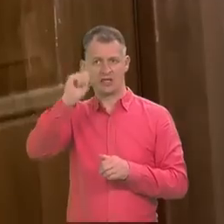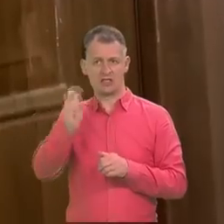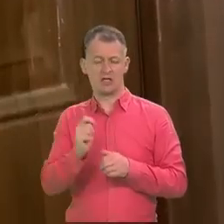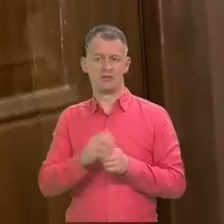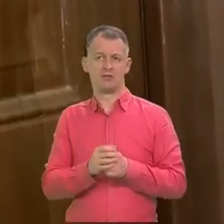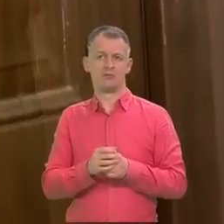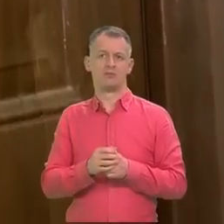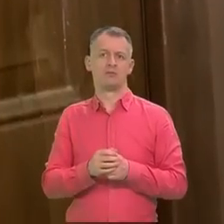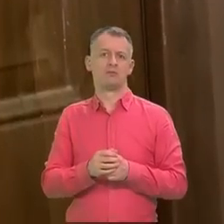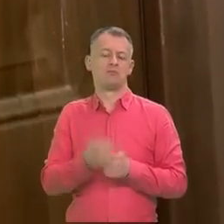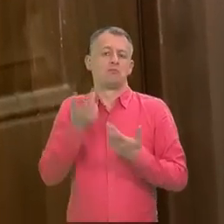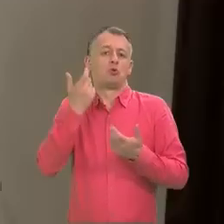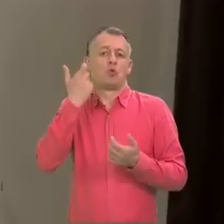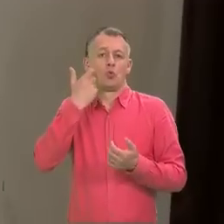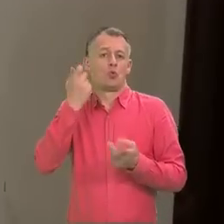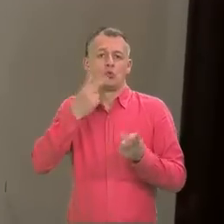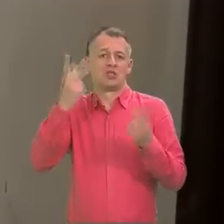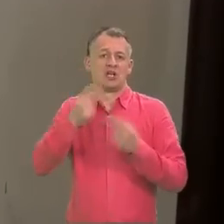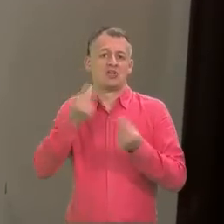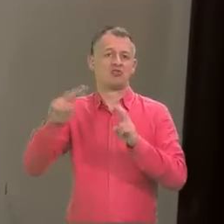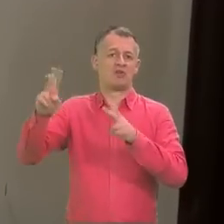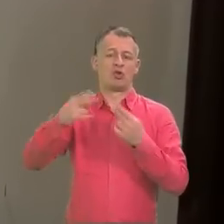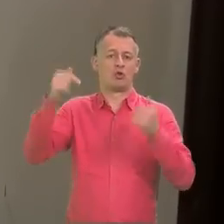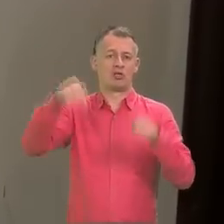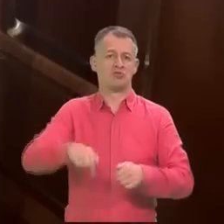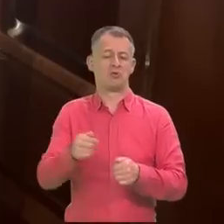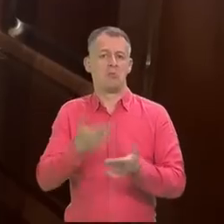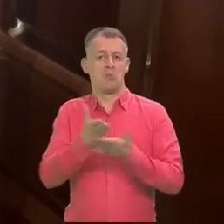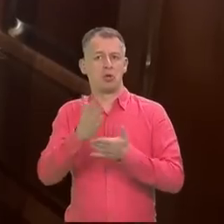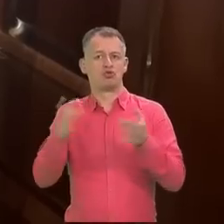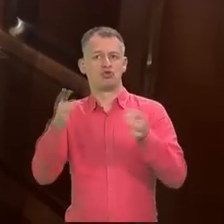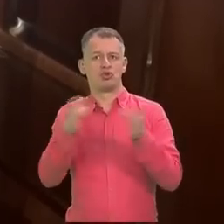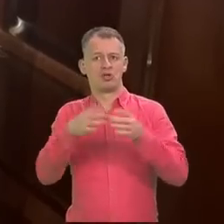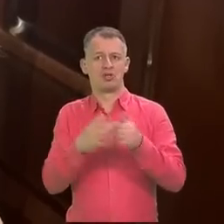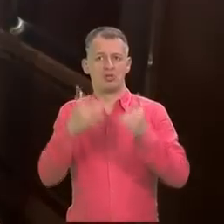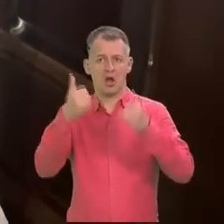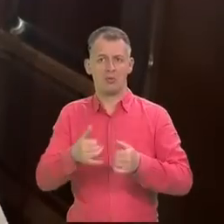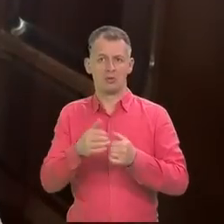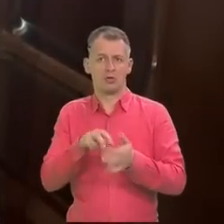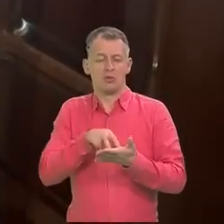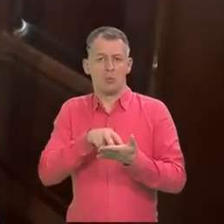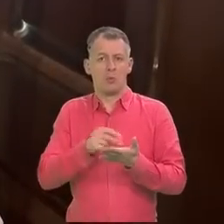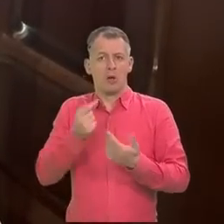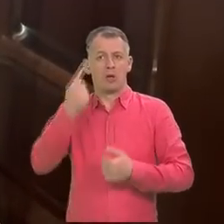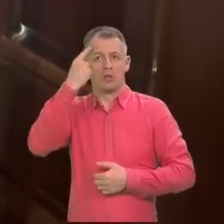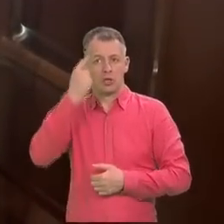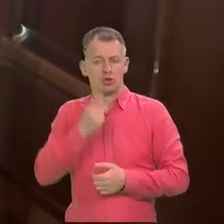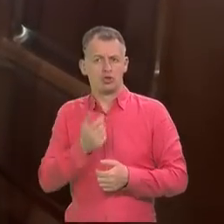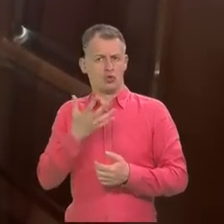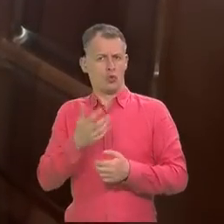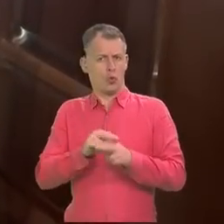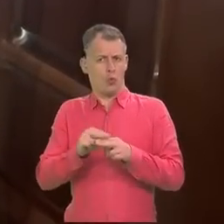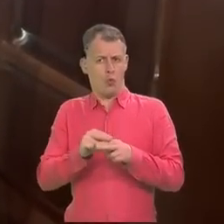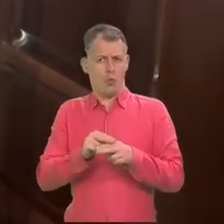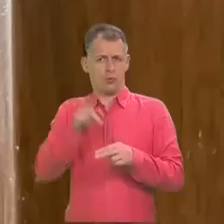omoară. Ce n-ai mai căuta aici? Să certau mereu. Și acum tremur și mă gândesc ce sânge rece ca să faci